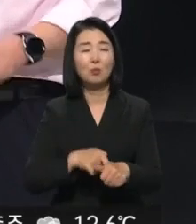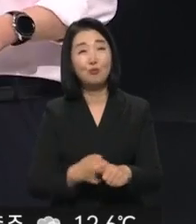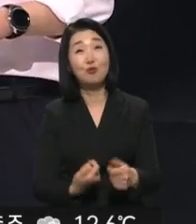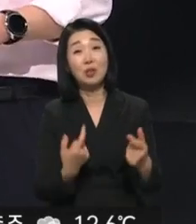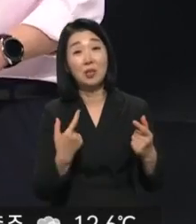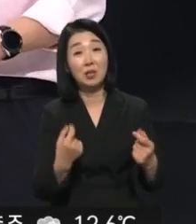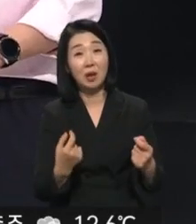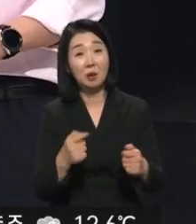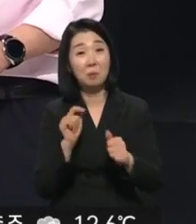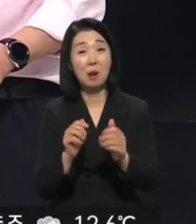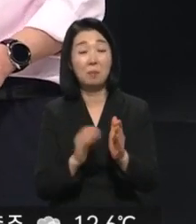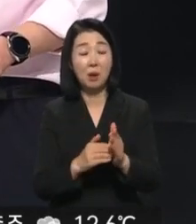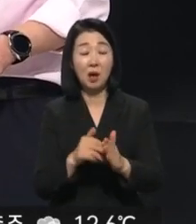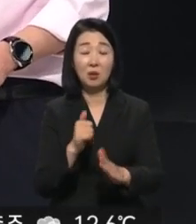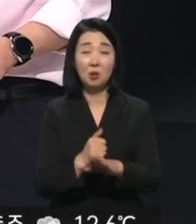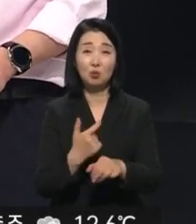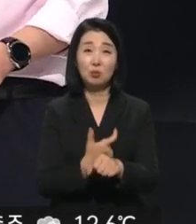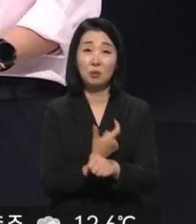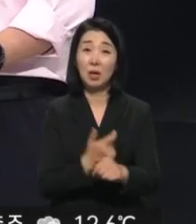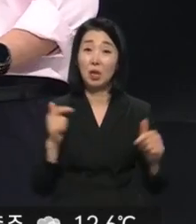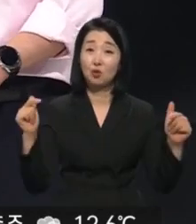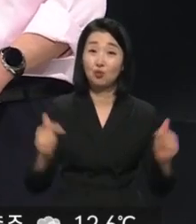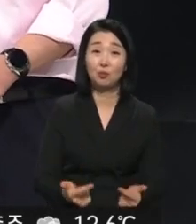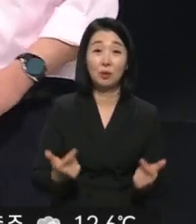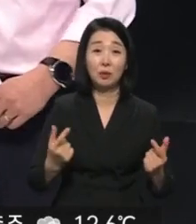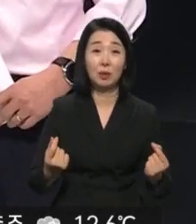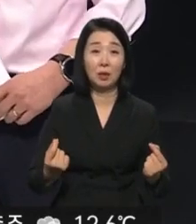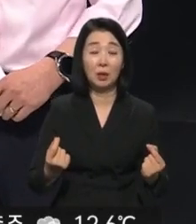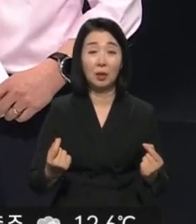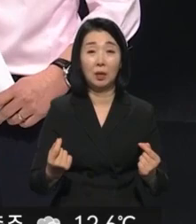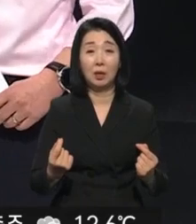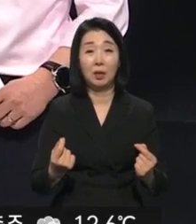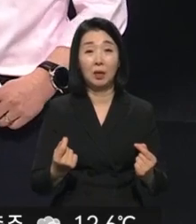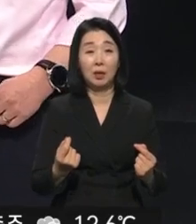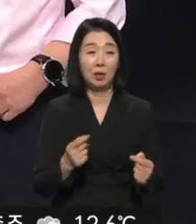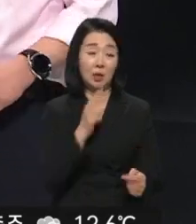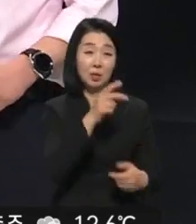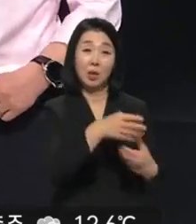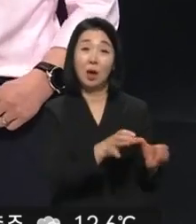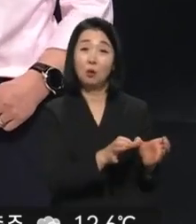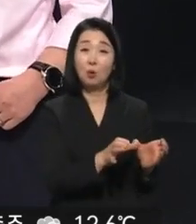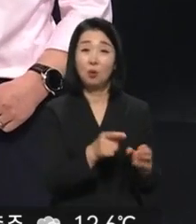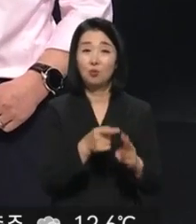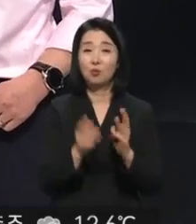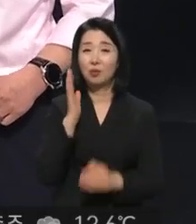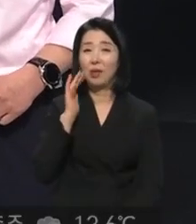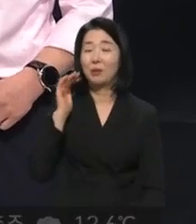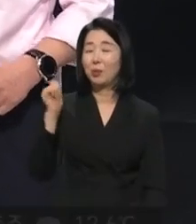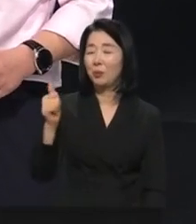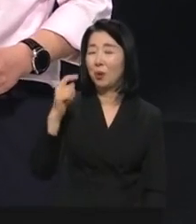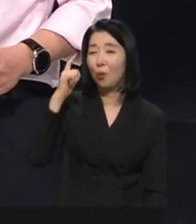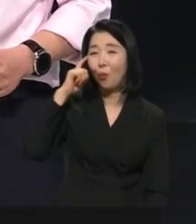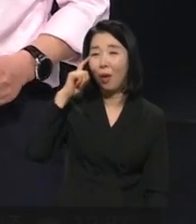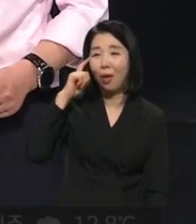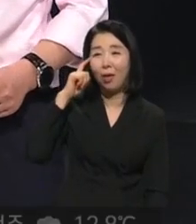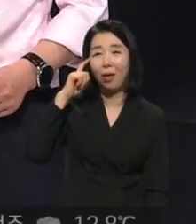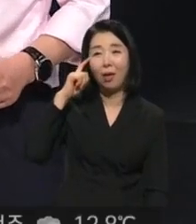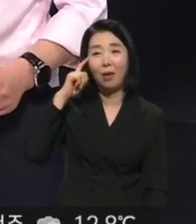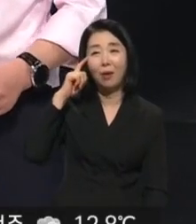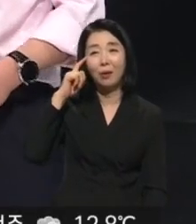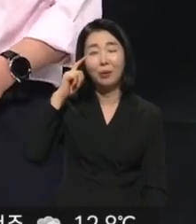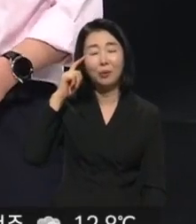일단 60시간까지 줄어들 듯 싶은데요. 야권에서 윤 대통령이 유체이탈 화법을 쓰고